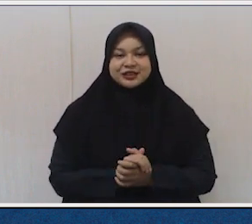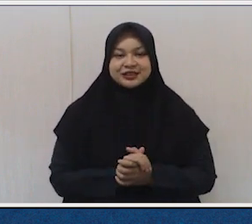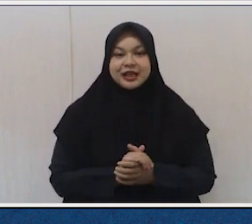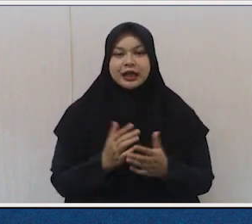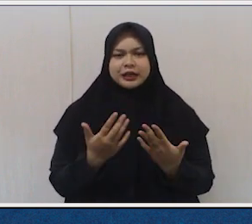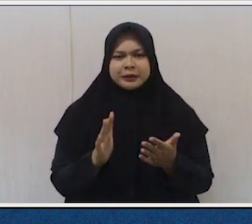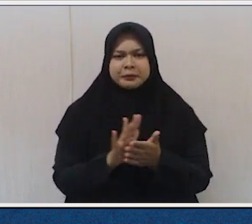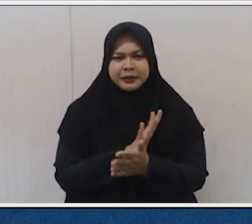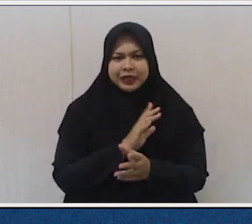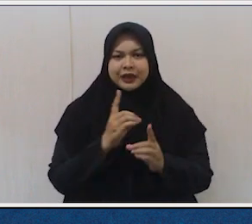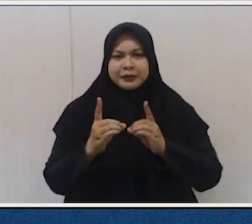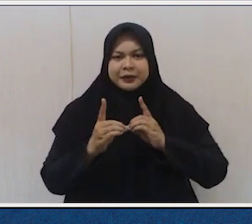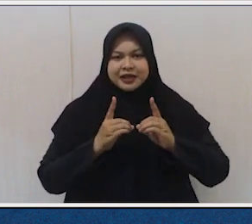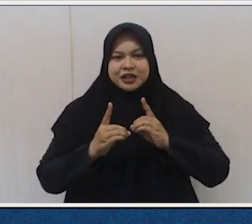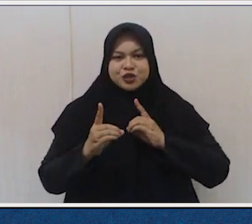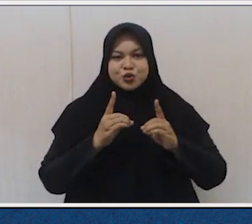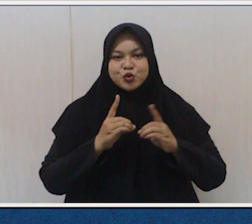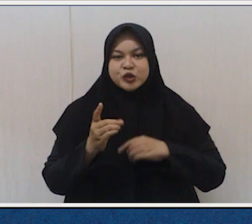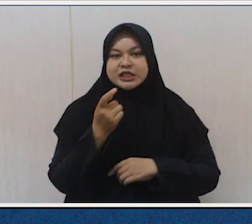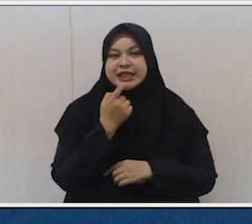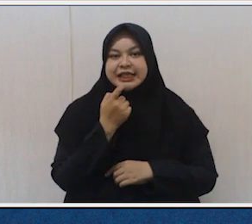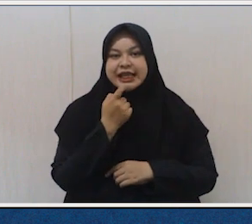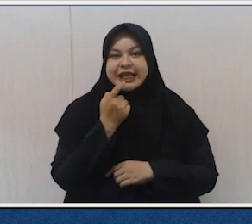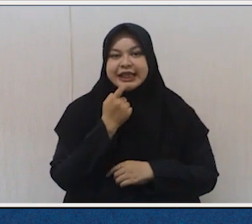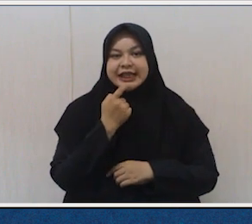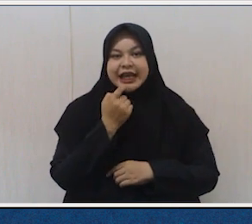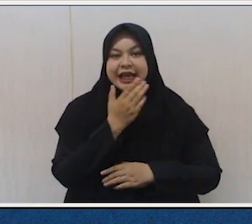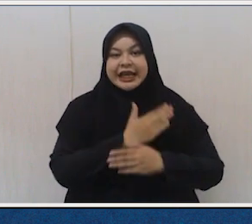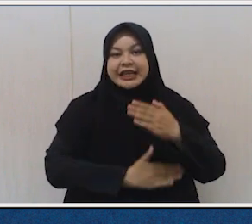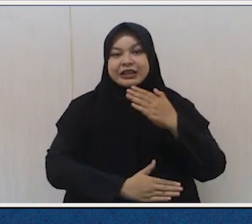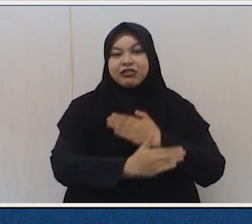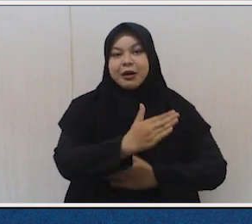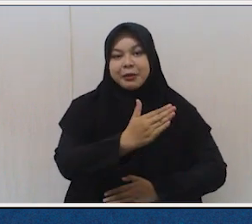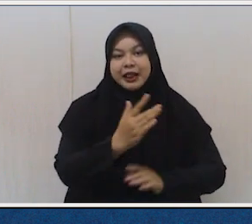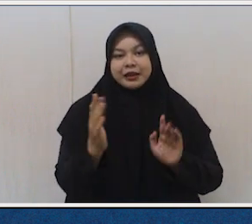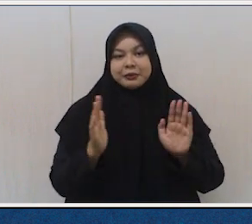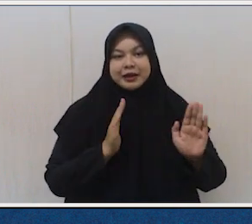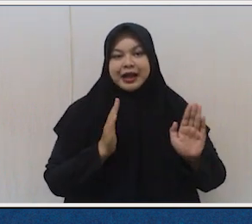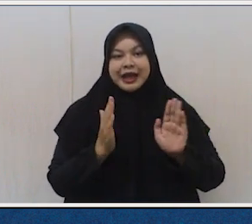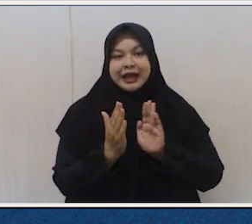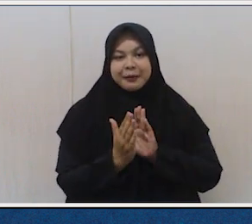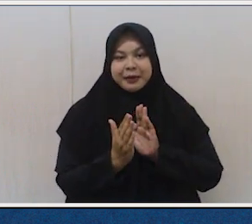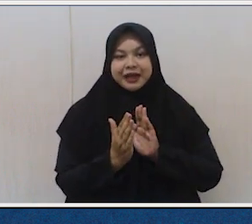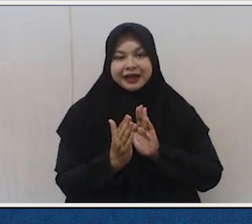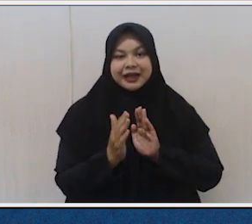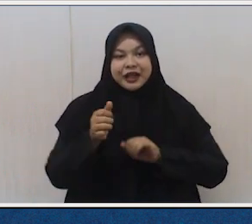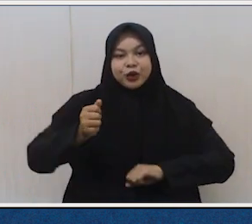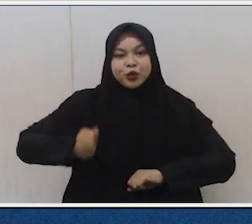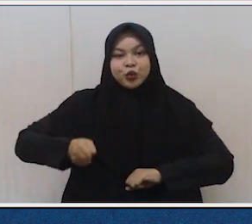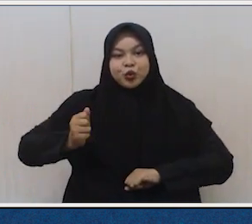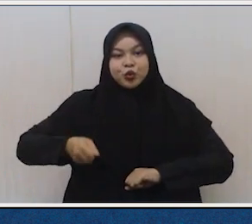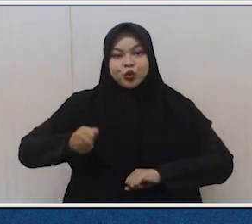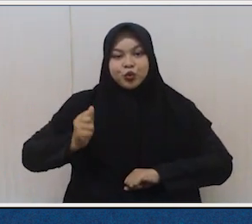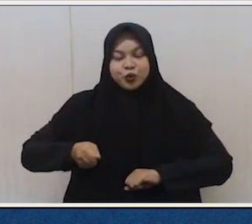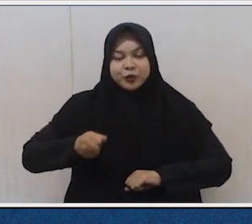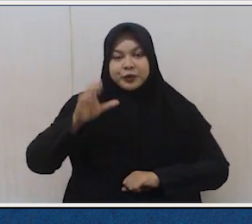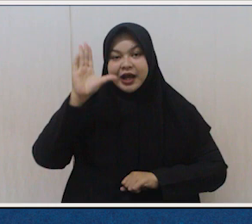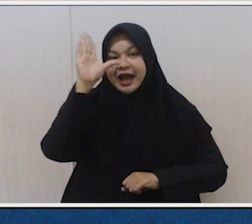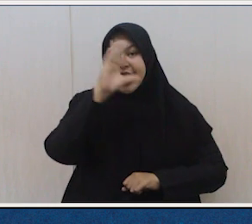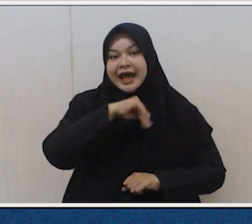mendiskusi terkait dengan defel berhadapan dengan hukum juga ee dan hari